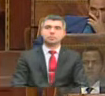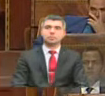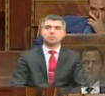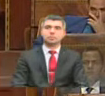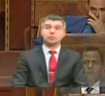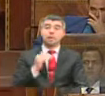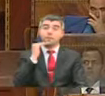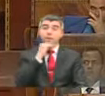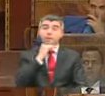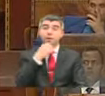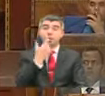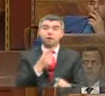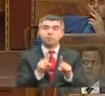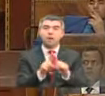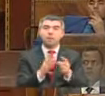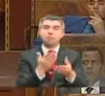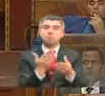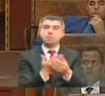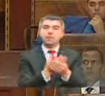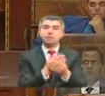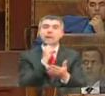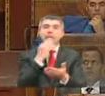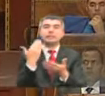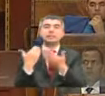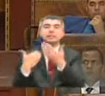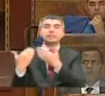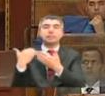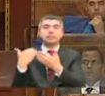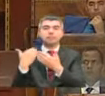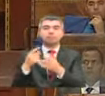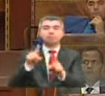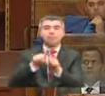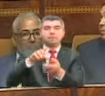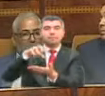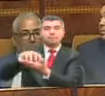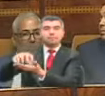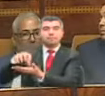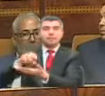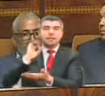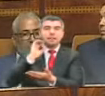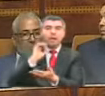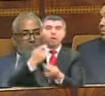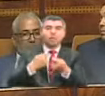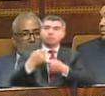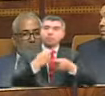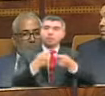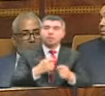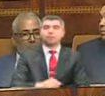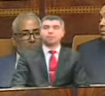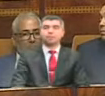تسريع البدء في المشاريع الاستثمارية المتأخرة على مستوى المراكز الجهوية للاستثمار،